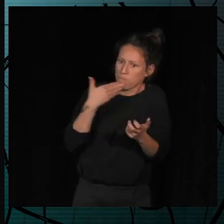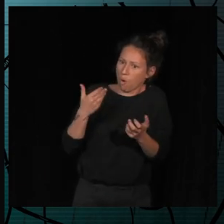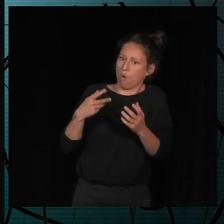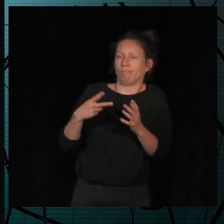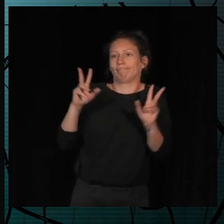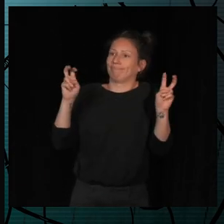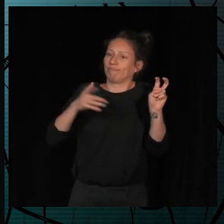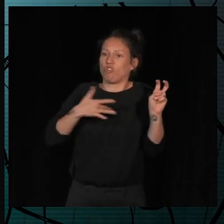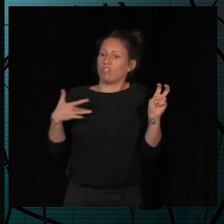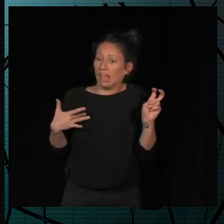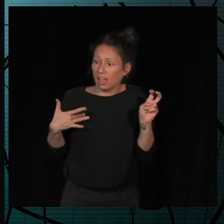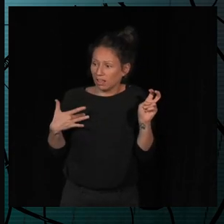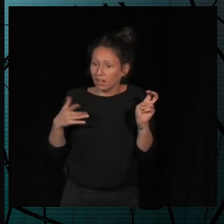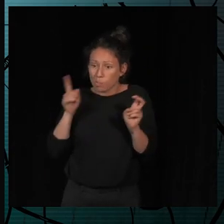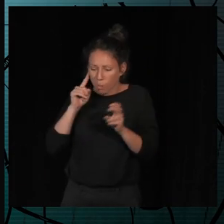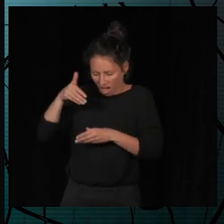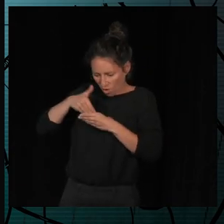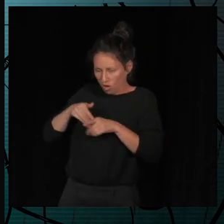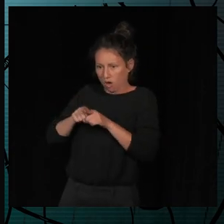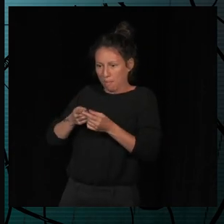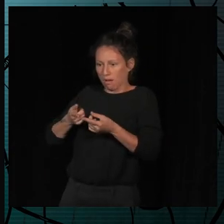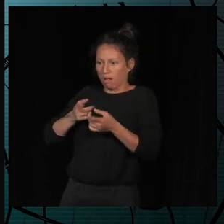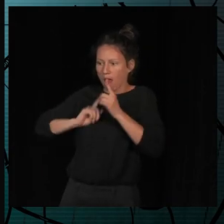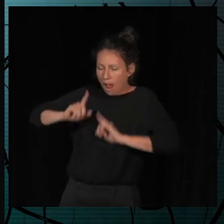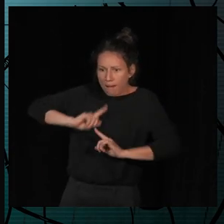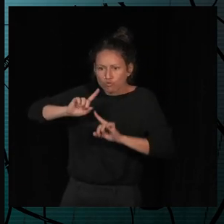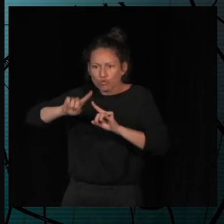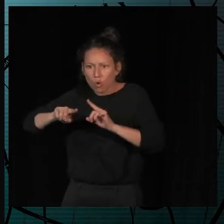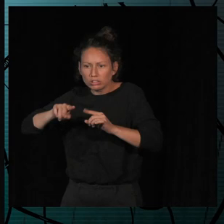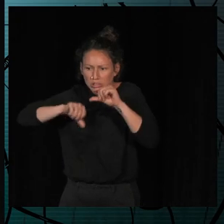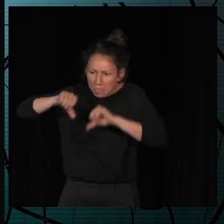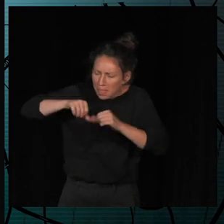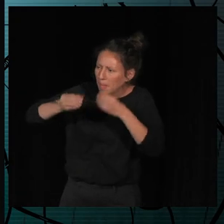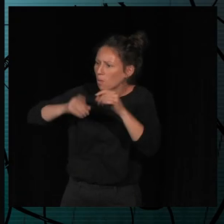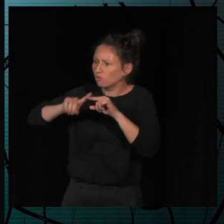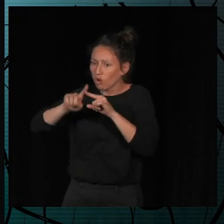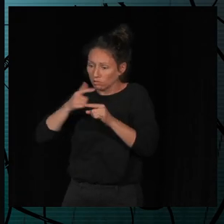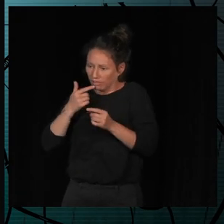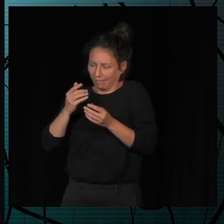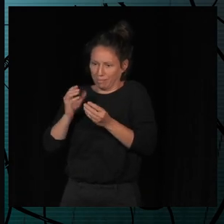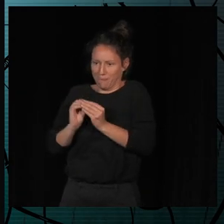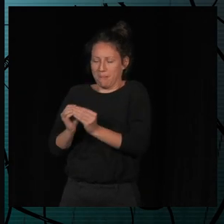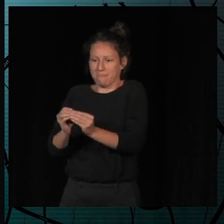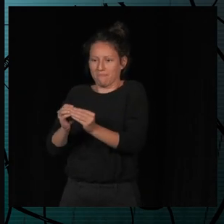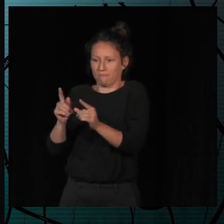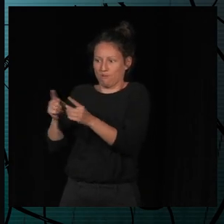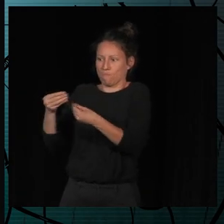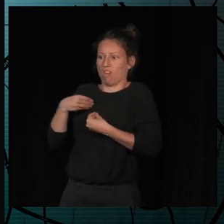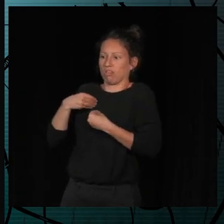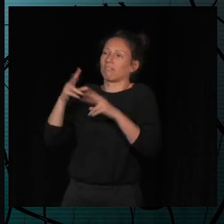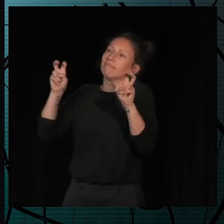bouleversement biochimique correspondant au fait de s de jouer de manière problématique pour ça aussi que le